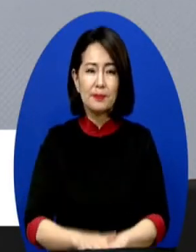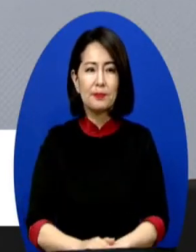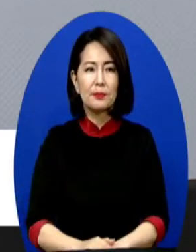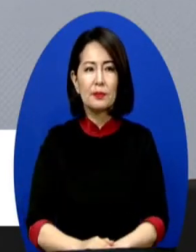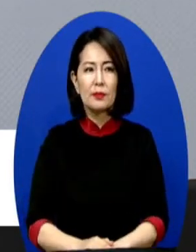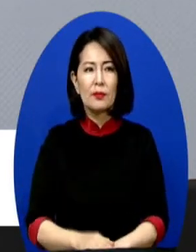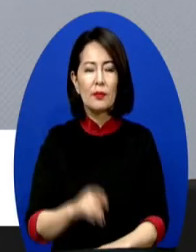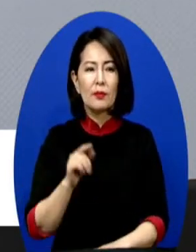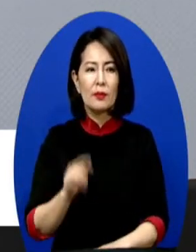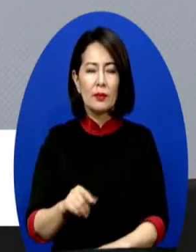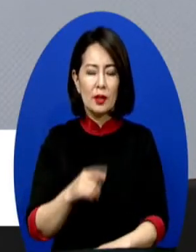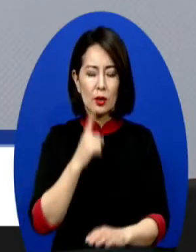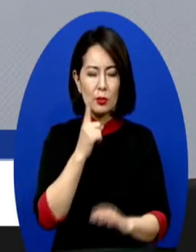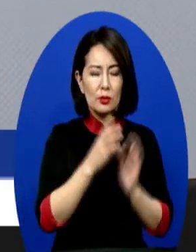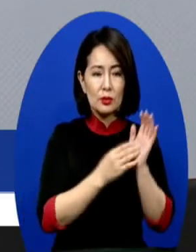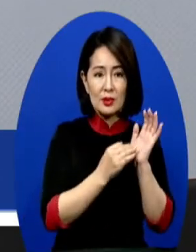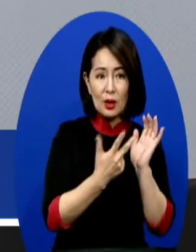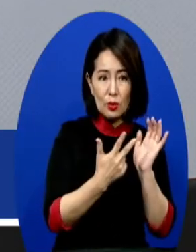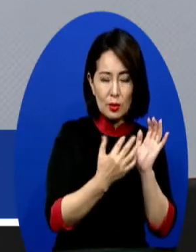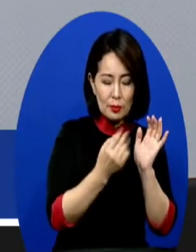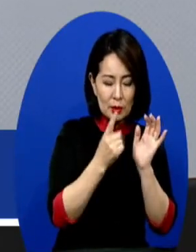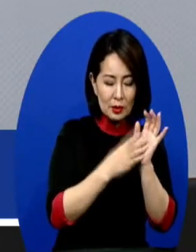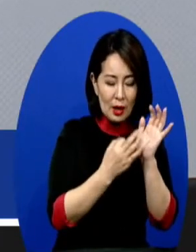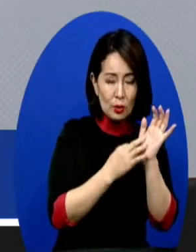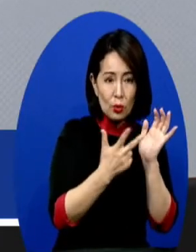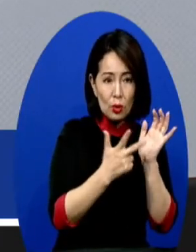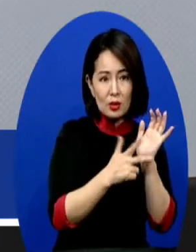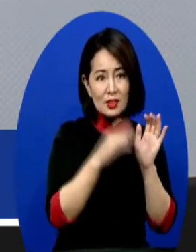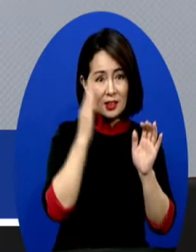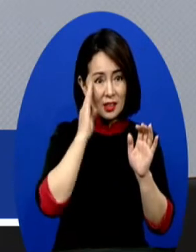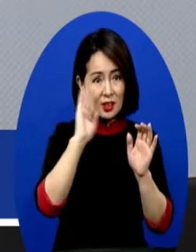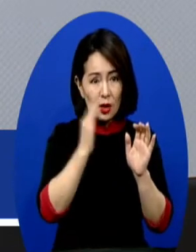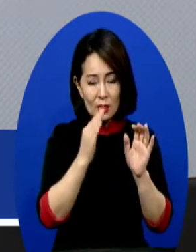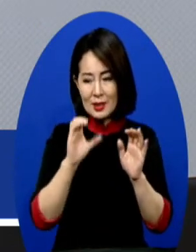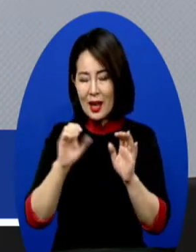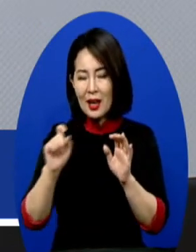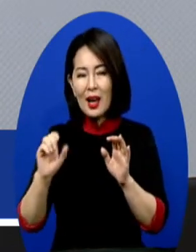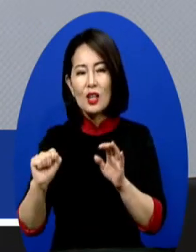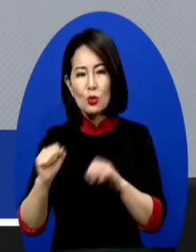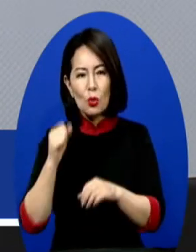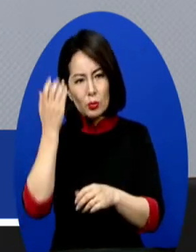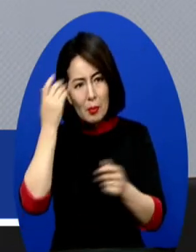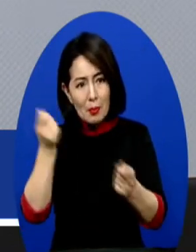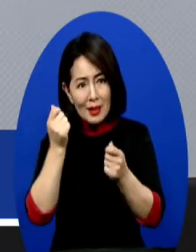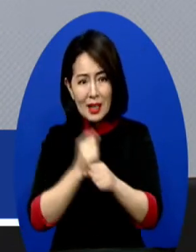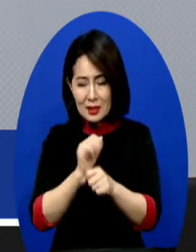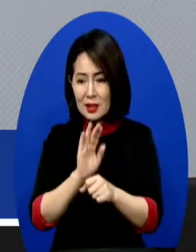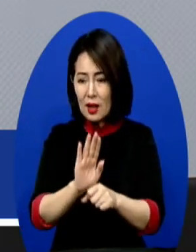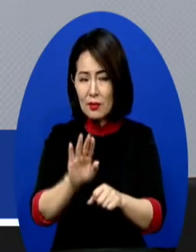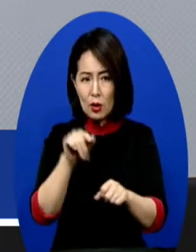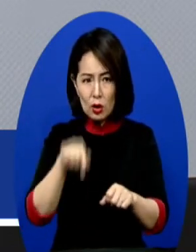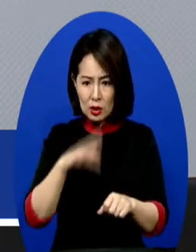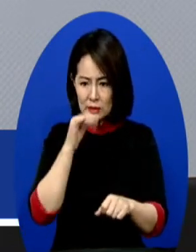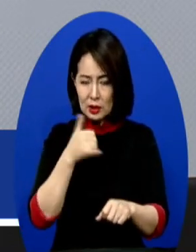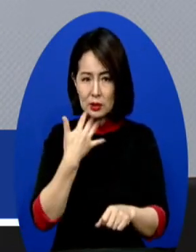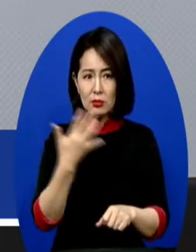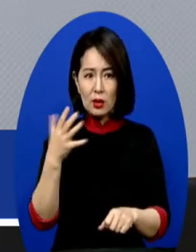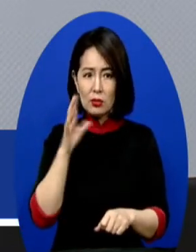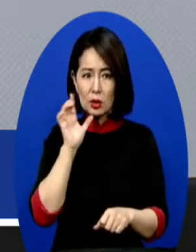81-ээс 84 онд цэрэгч явж ирэл цэрэгээс ирэл сангийн аж ахуйд малчнаар ажилласан байдаг. За нас нь бол одоо ингээд 55 нас